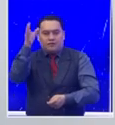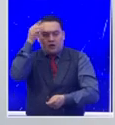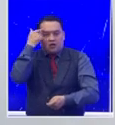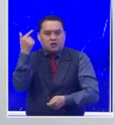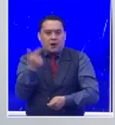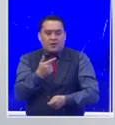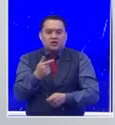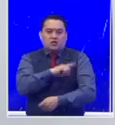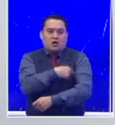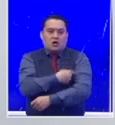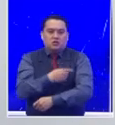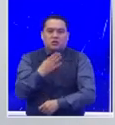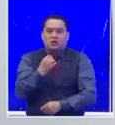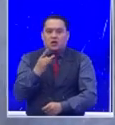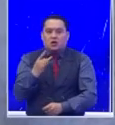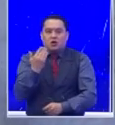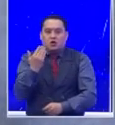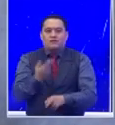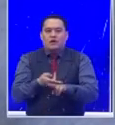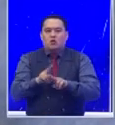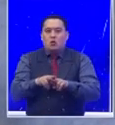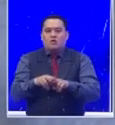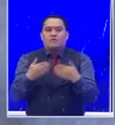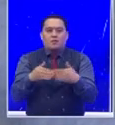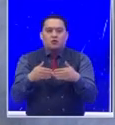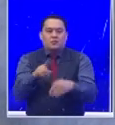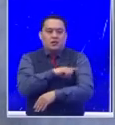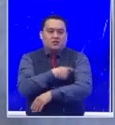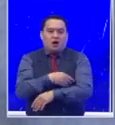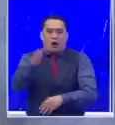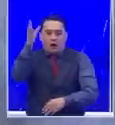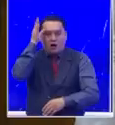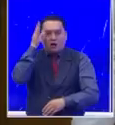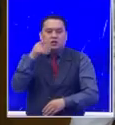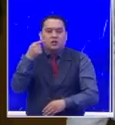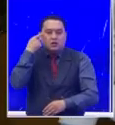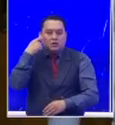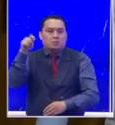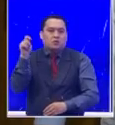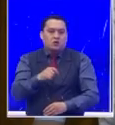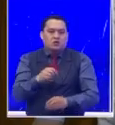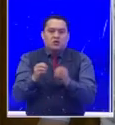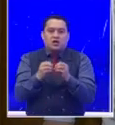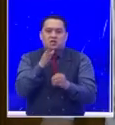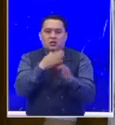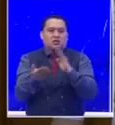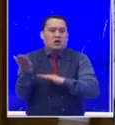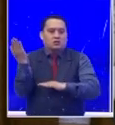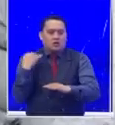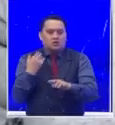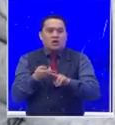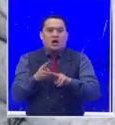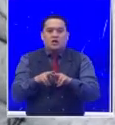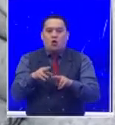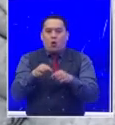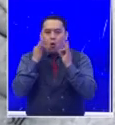высшей категории Шалхар Амиргалиев. В эту больницу выпускник медицинской академии Кыргызстана прибыл ровно 10 лет назад. За это